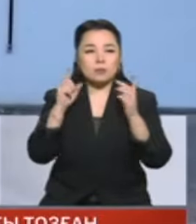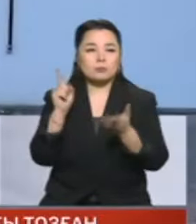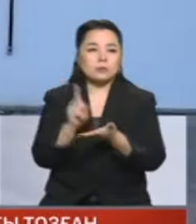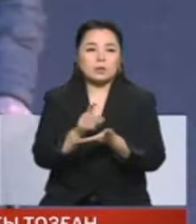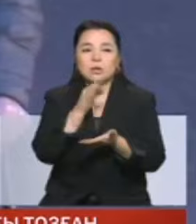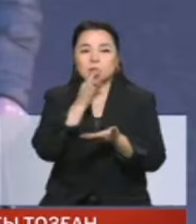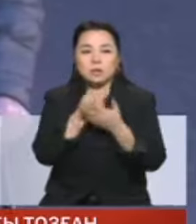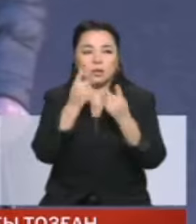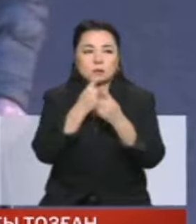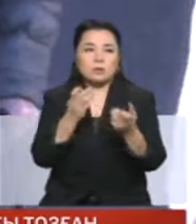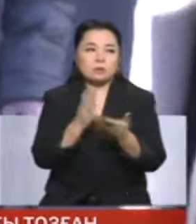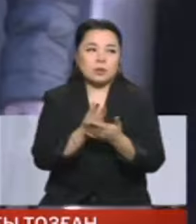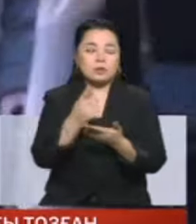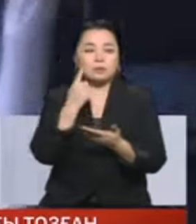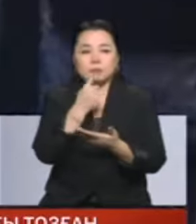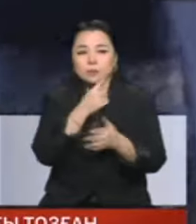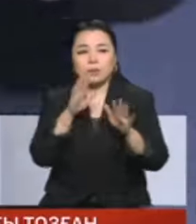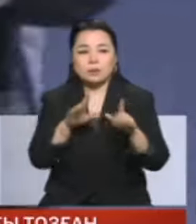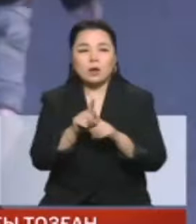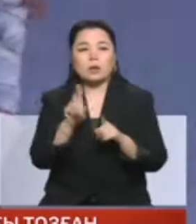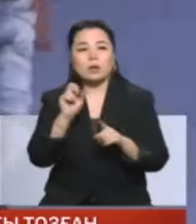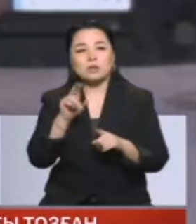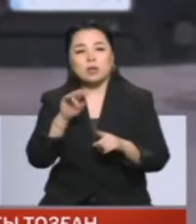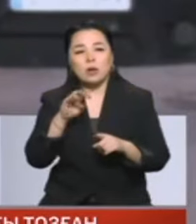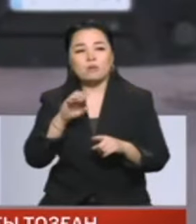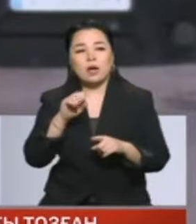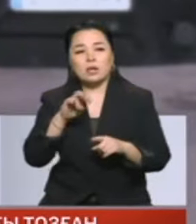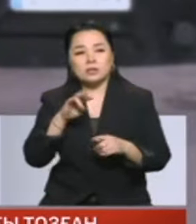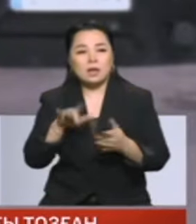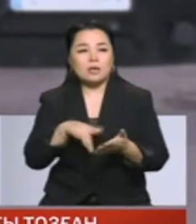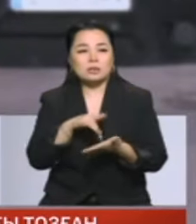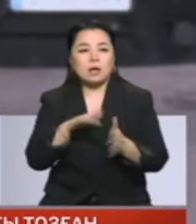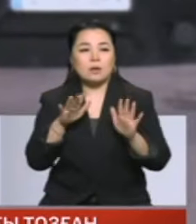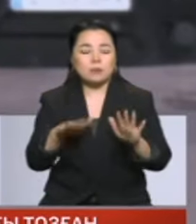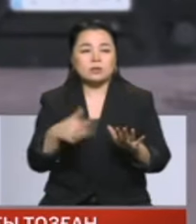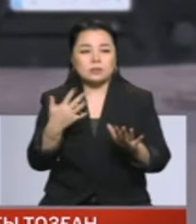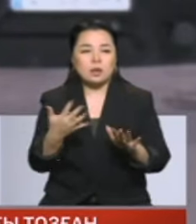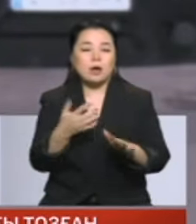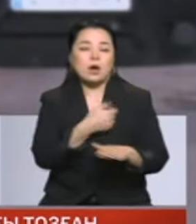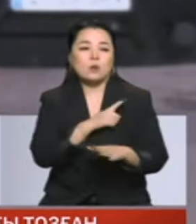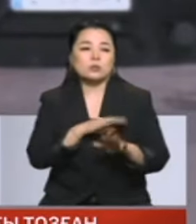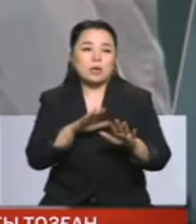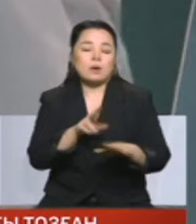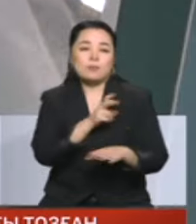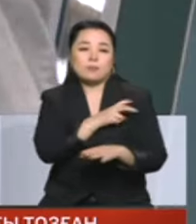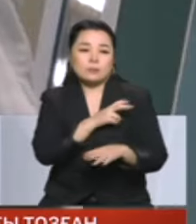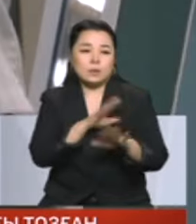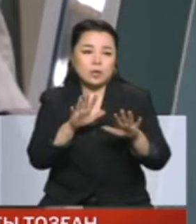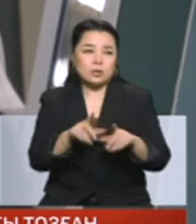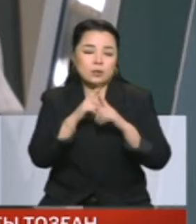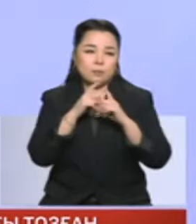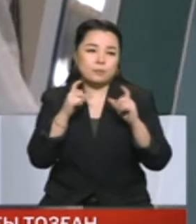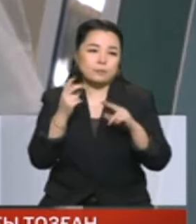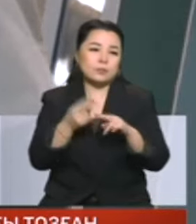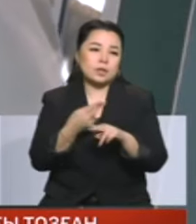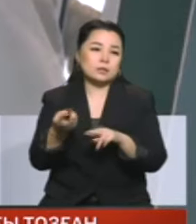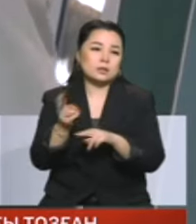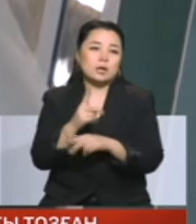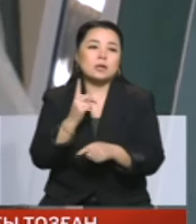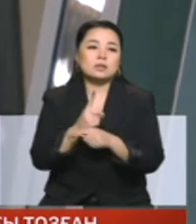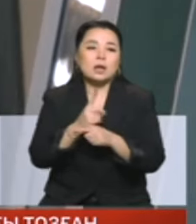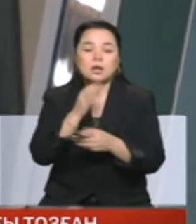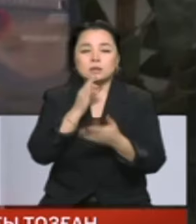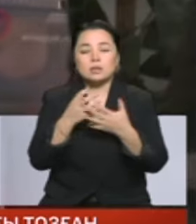мәселесін қарастырып жатыр. Мәселен, Испанияның Каталония, Валенсия сияқты 5 провинциясының ауруханалары мен клиникаларына бетпердесіз кіруге тыйым